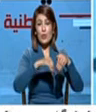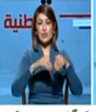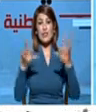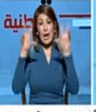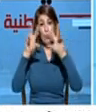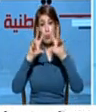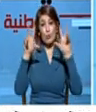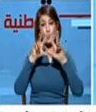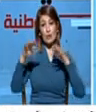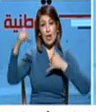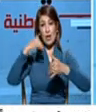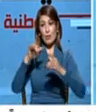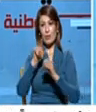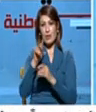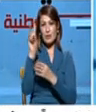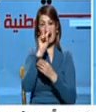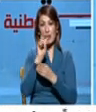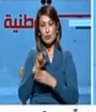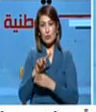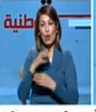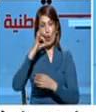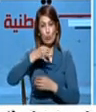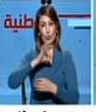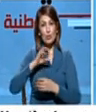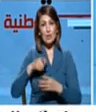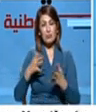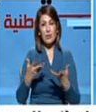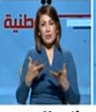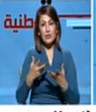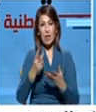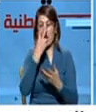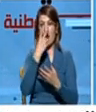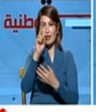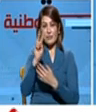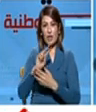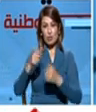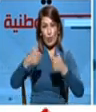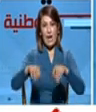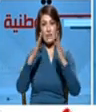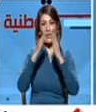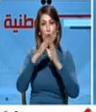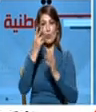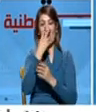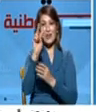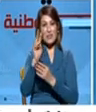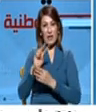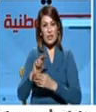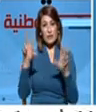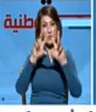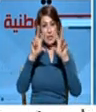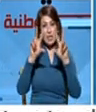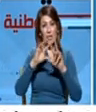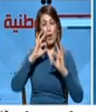والتلفزي اللي يسمعوا القنوات التلفزيه والاذاعيه ويفجر في القنوات